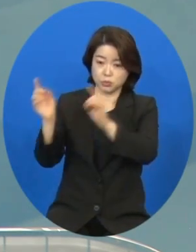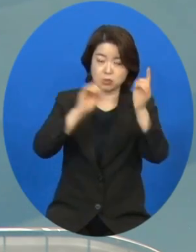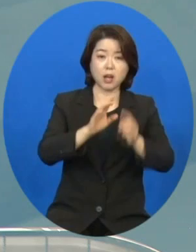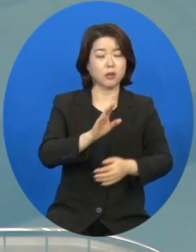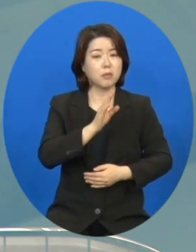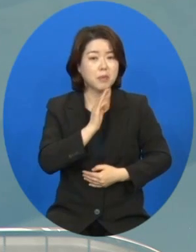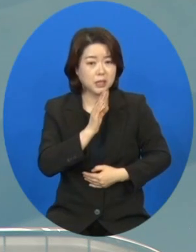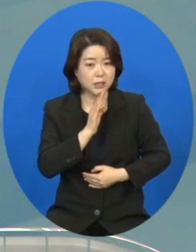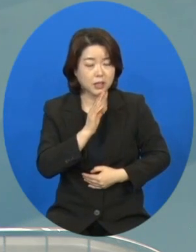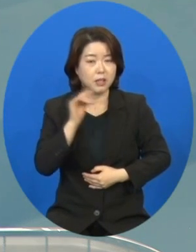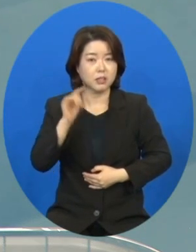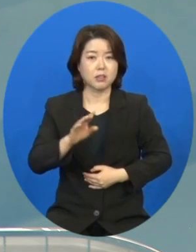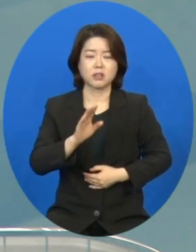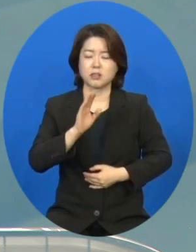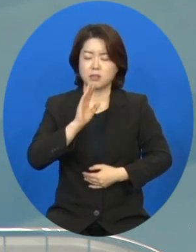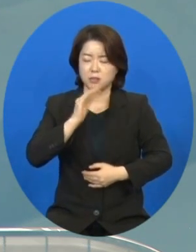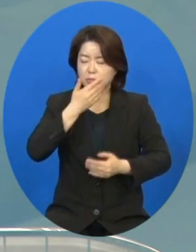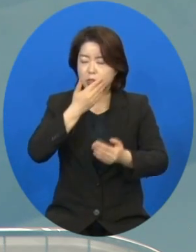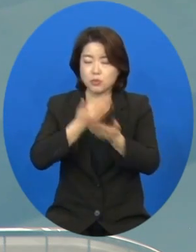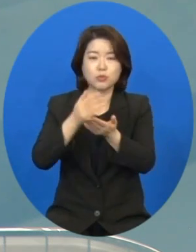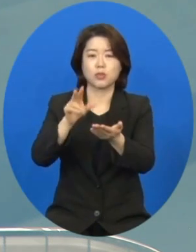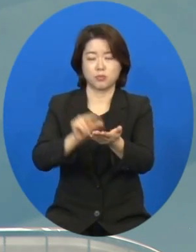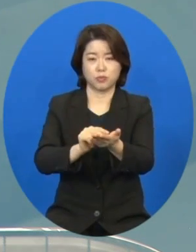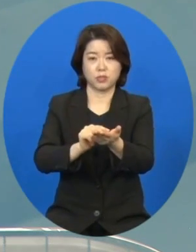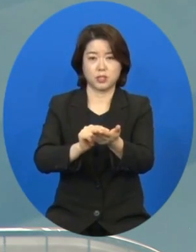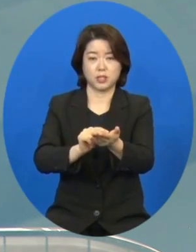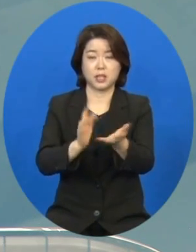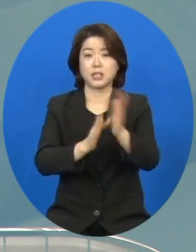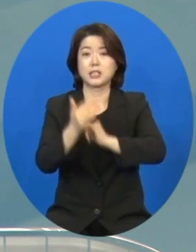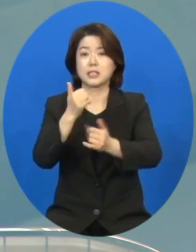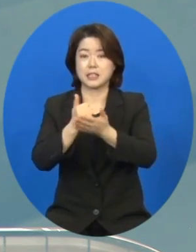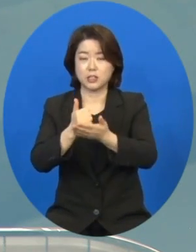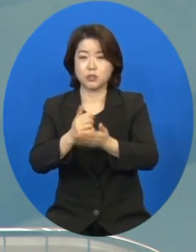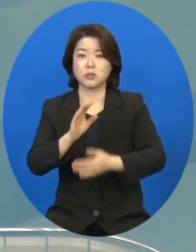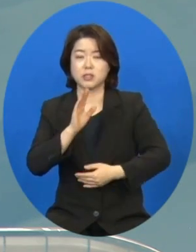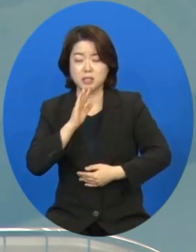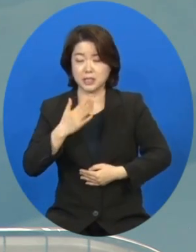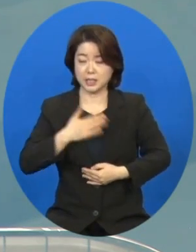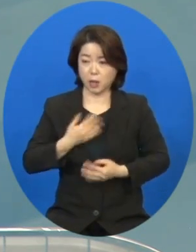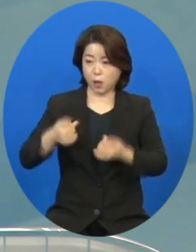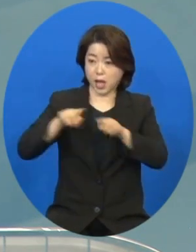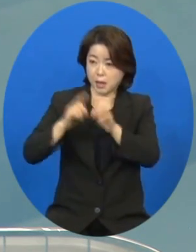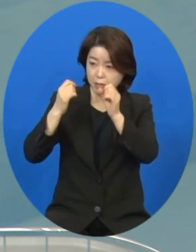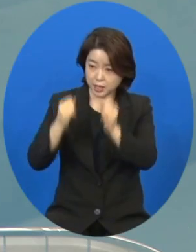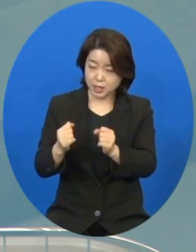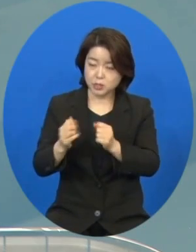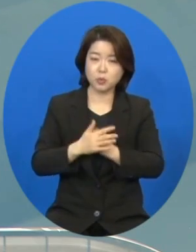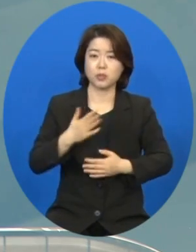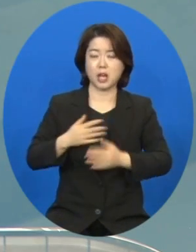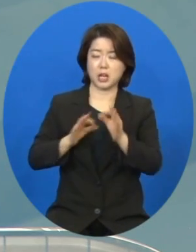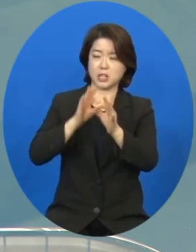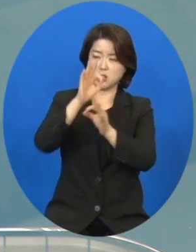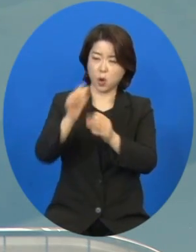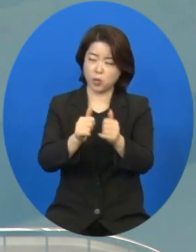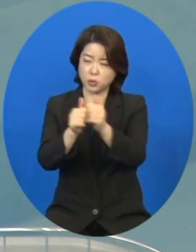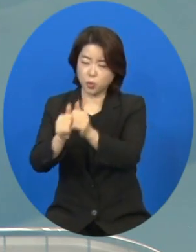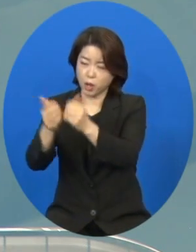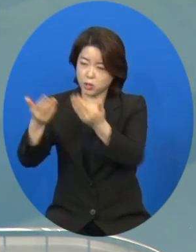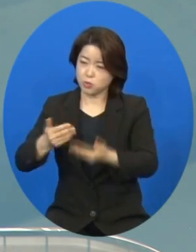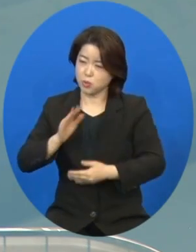이건 너무너무 중요한 문제예요. 예수님은 진짜 나와 함께 계시고 나와 영원히 동행하시는